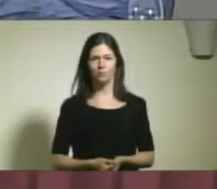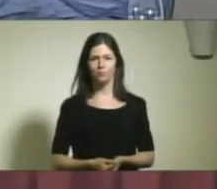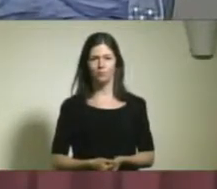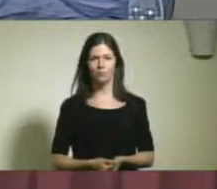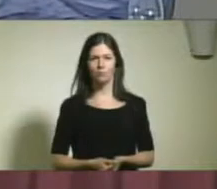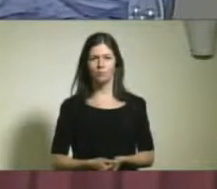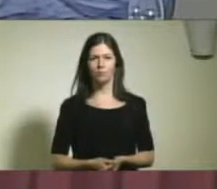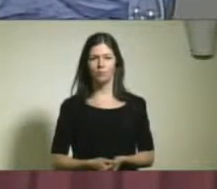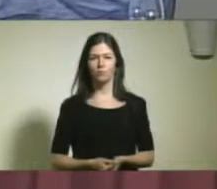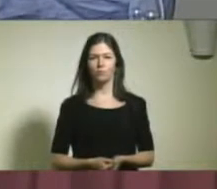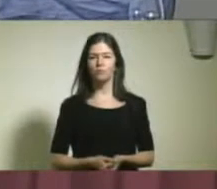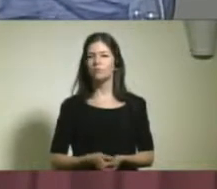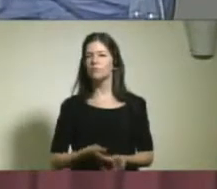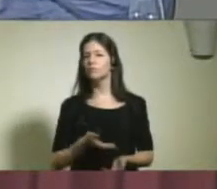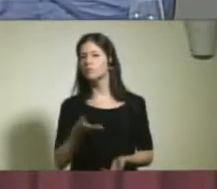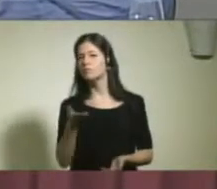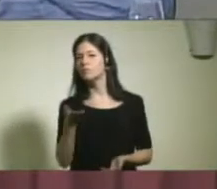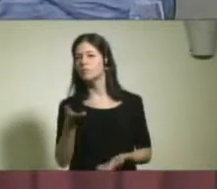Sister?